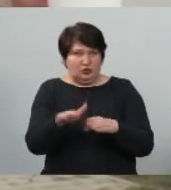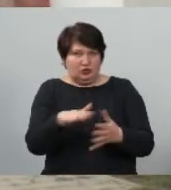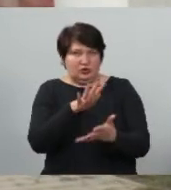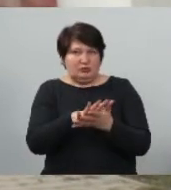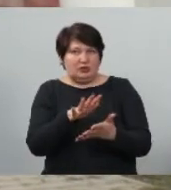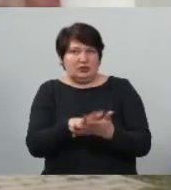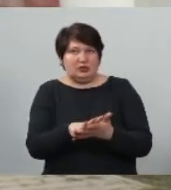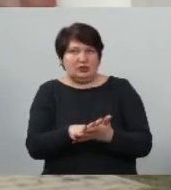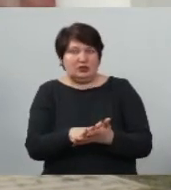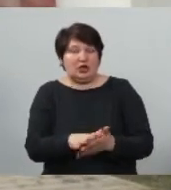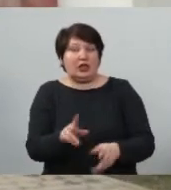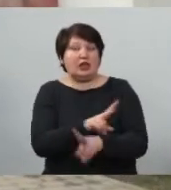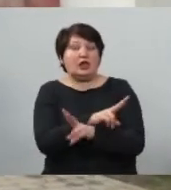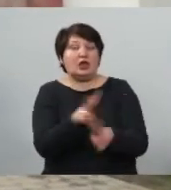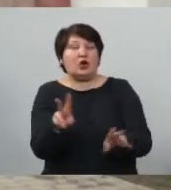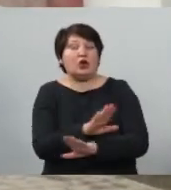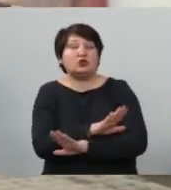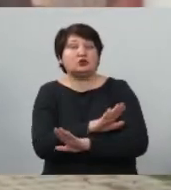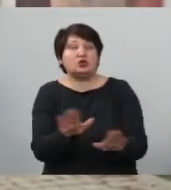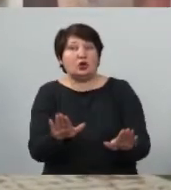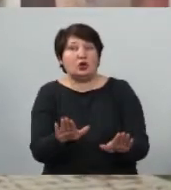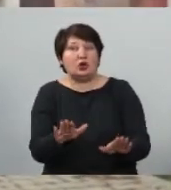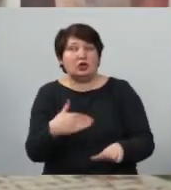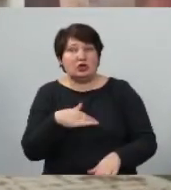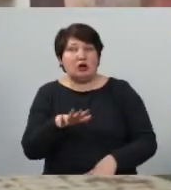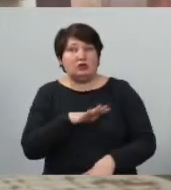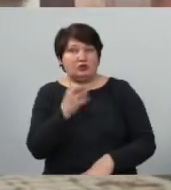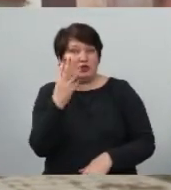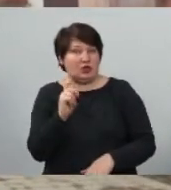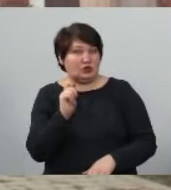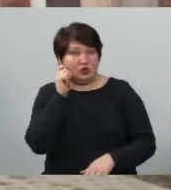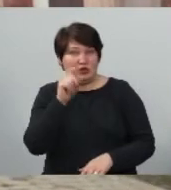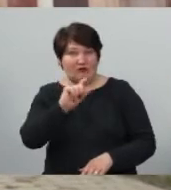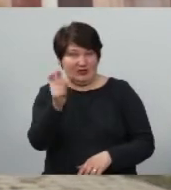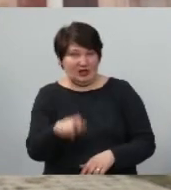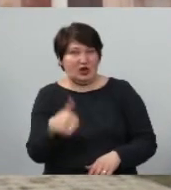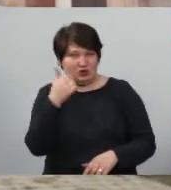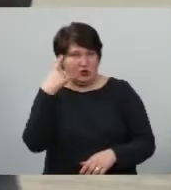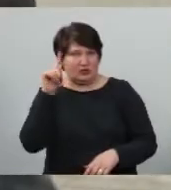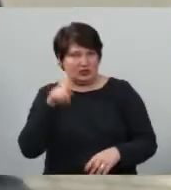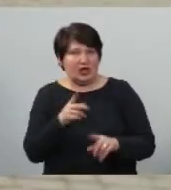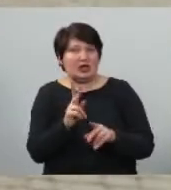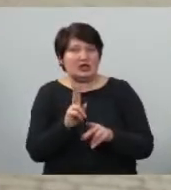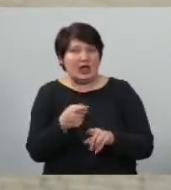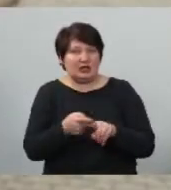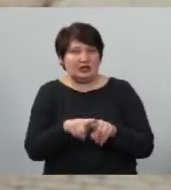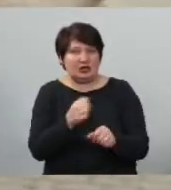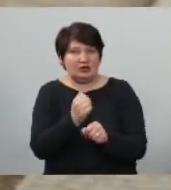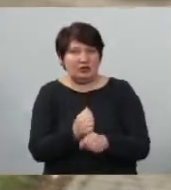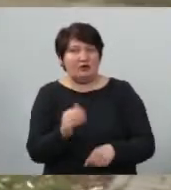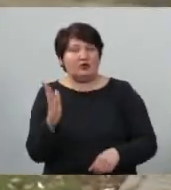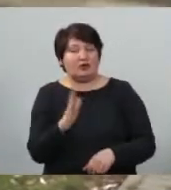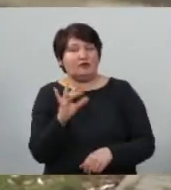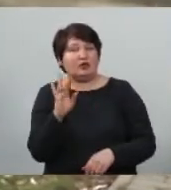ці роздільники? Ніхто. Я був 13 років в Італії, я добре знаю, як це все робиться. А от Володимир Винників